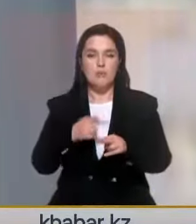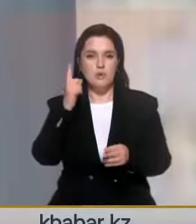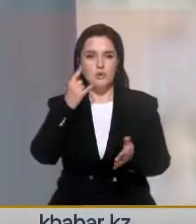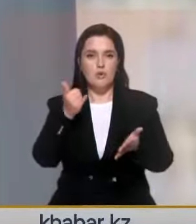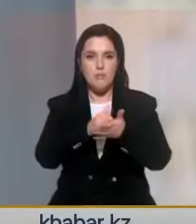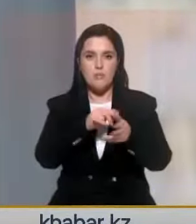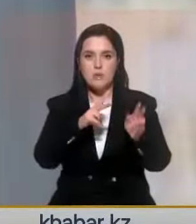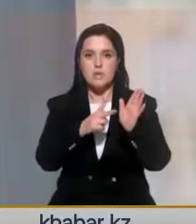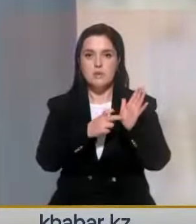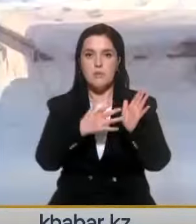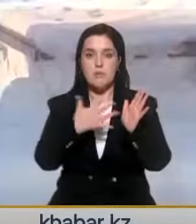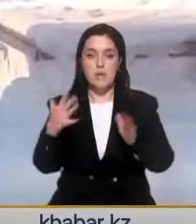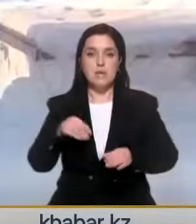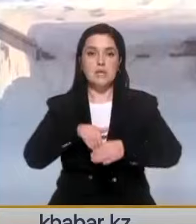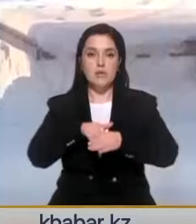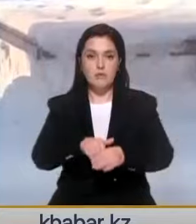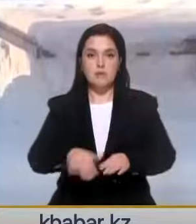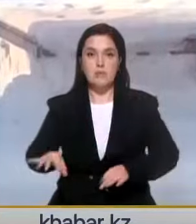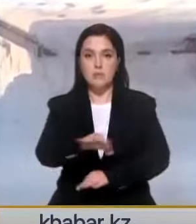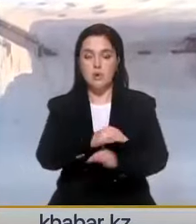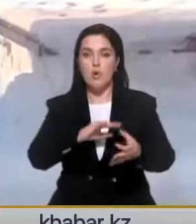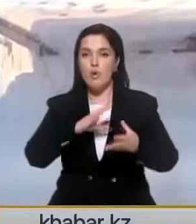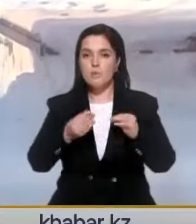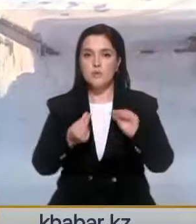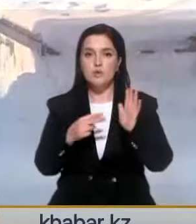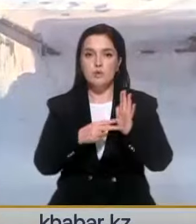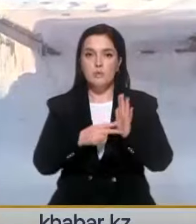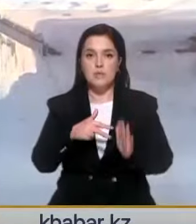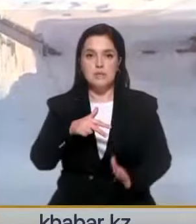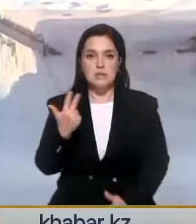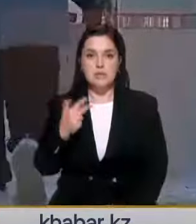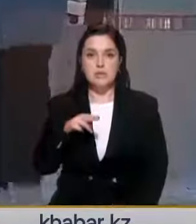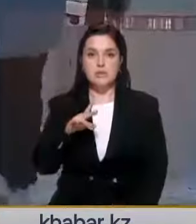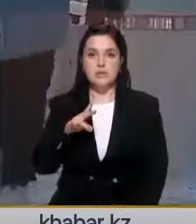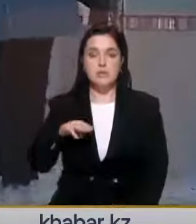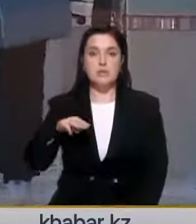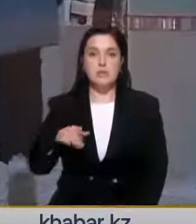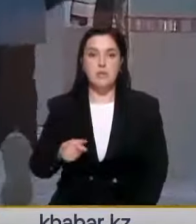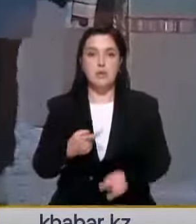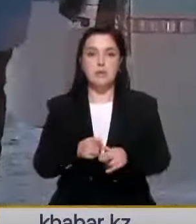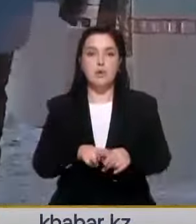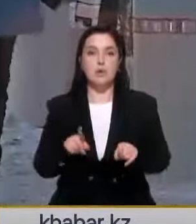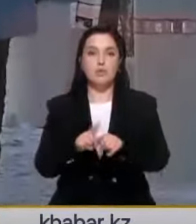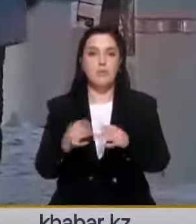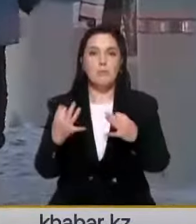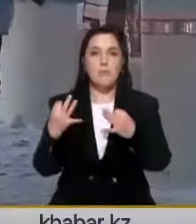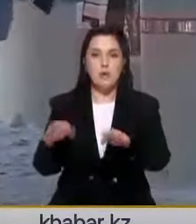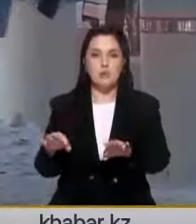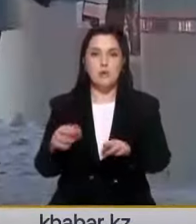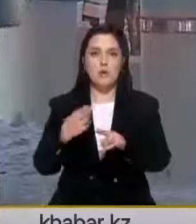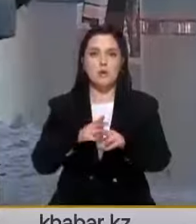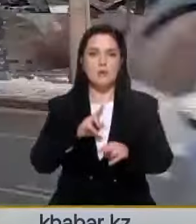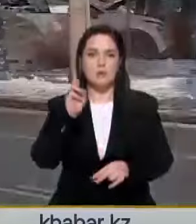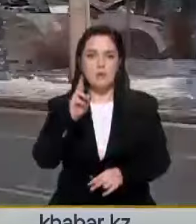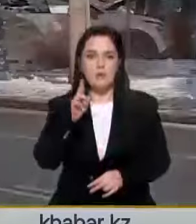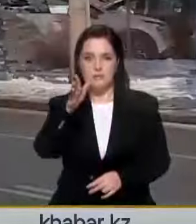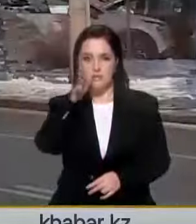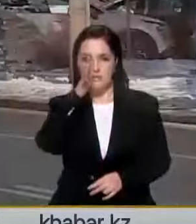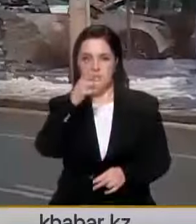755 инвестпроектов общей стоимостью 33 триллиона тенге навигатор также позволит исключить недобросовестных